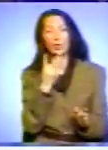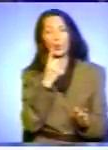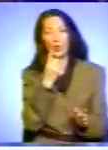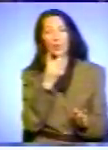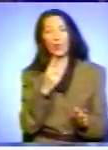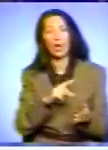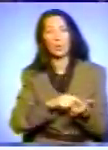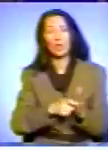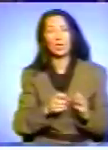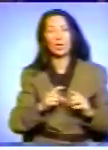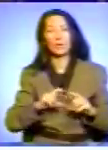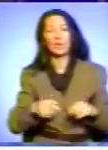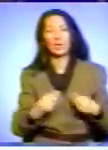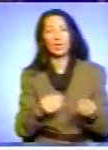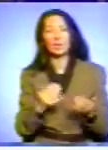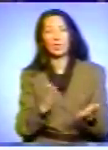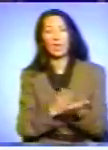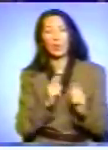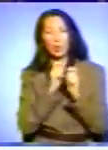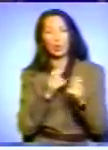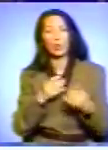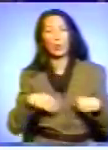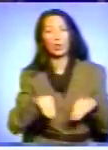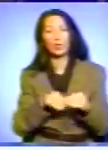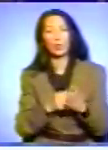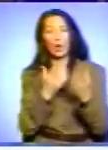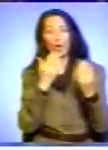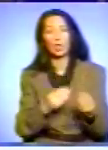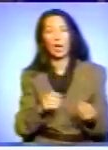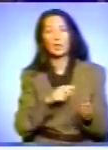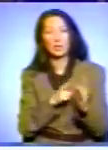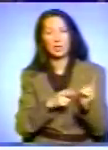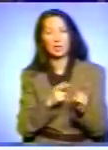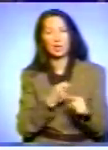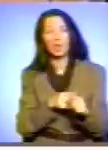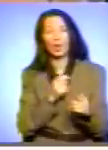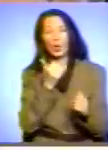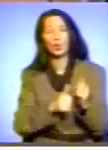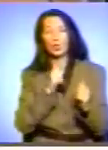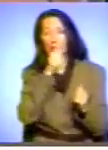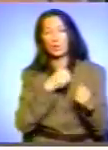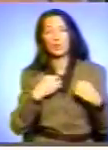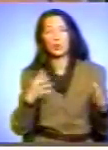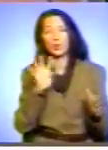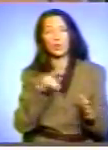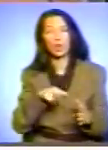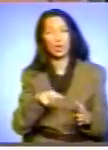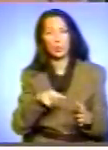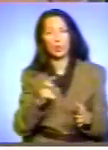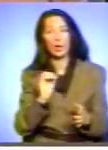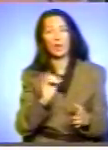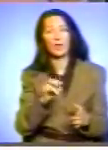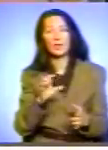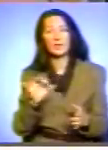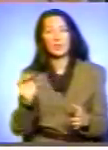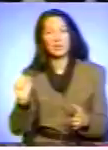подарунком родинам до Дня Львівської залізниці, який щороку відзначають 4 листопада. Іван Сінський – щасливий